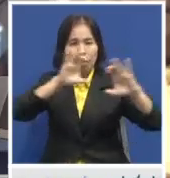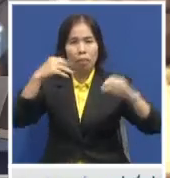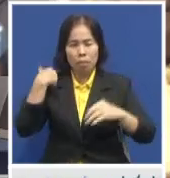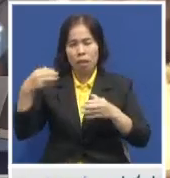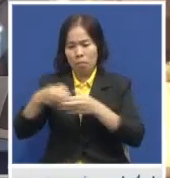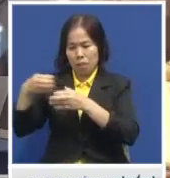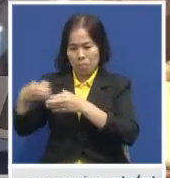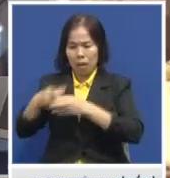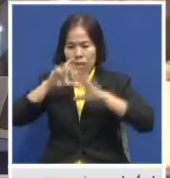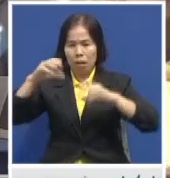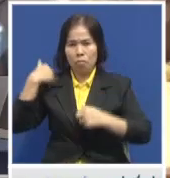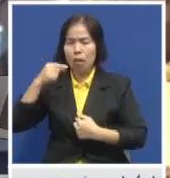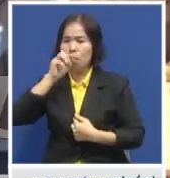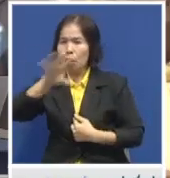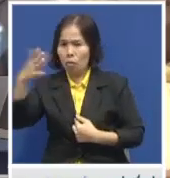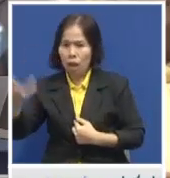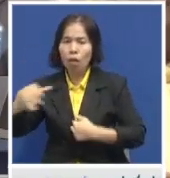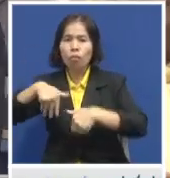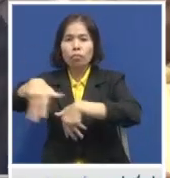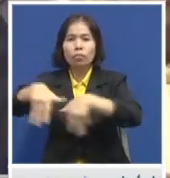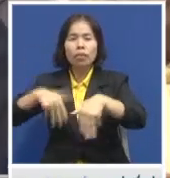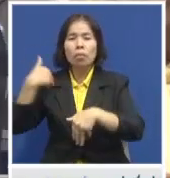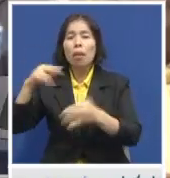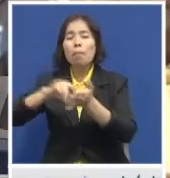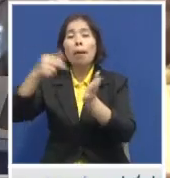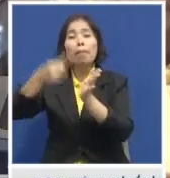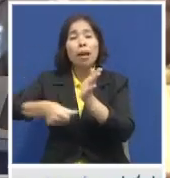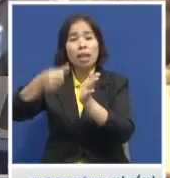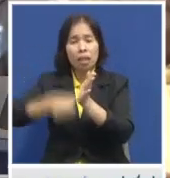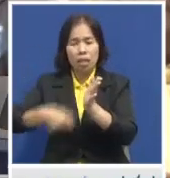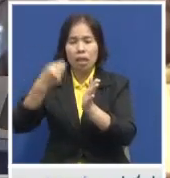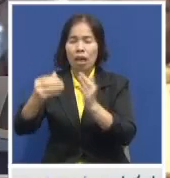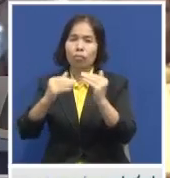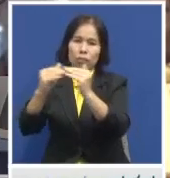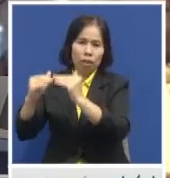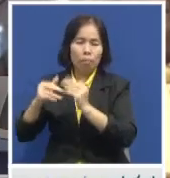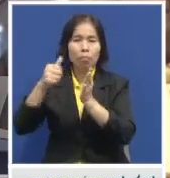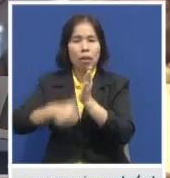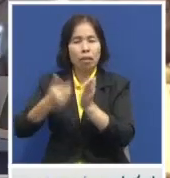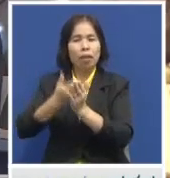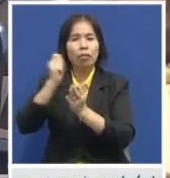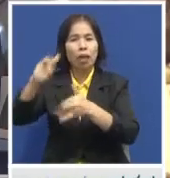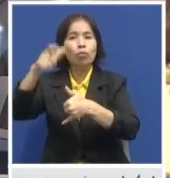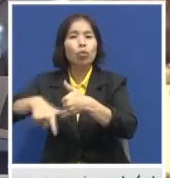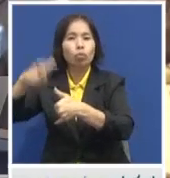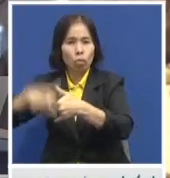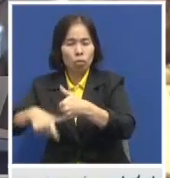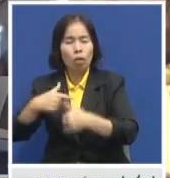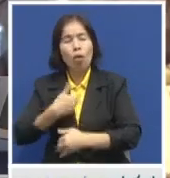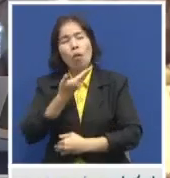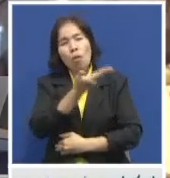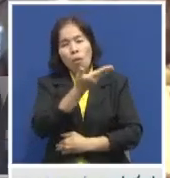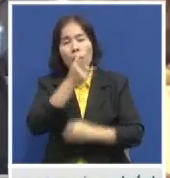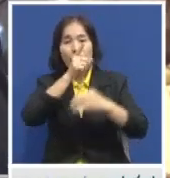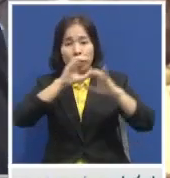ชนชนชั้นกลางไว้ว่าเราจะดูแลให้ภาระภาษีของเขามีความเป็นธรรมผมขอให้รัฐบาลผ่านท่านประธาน